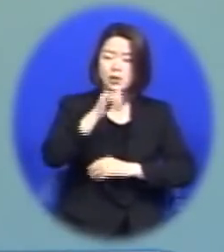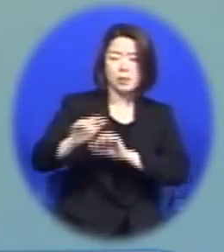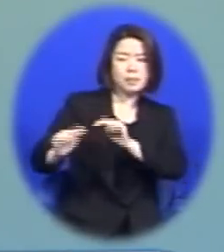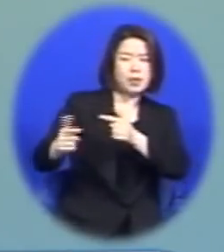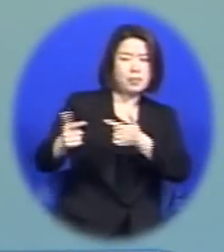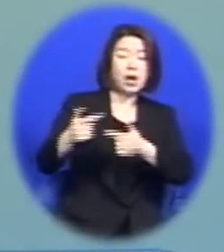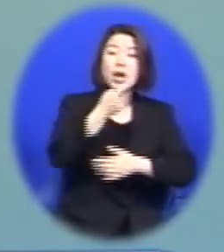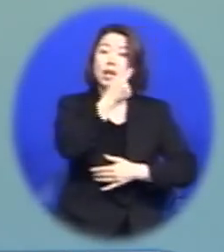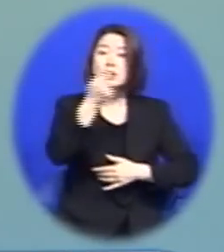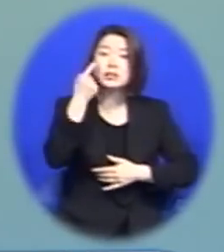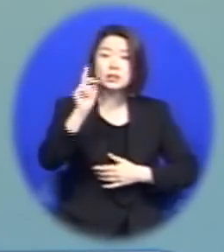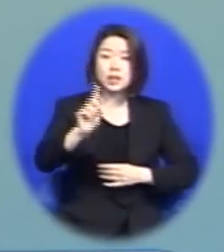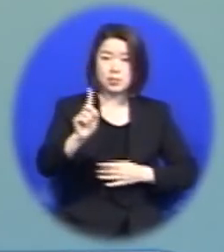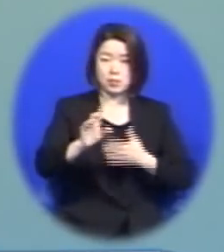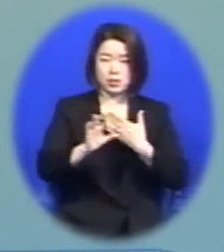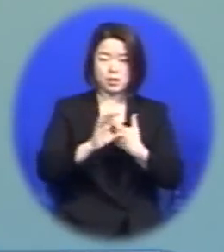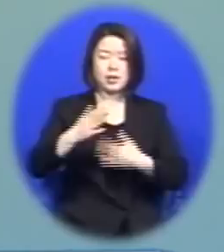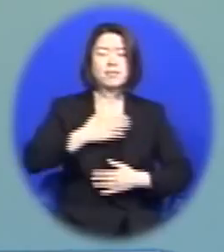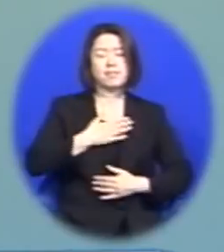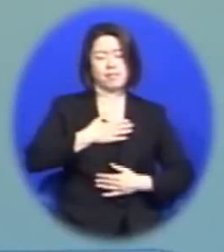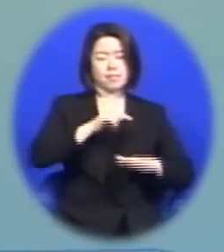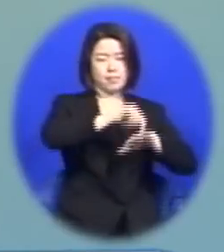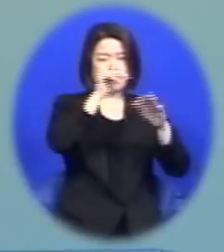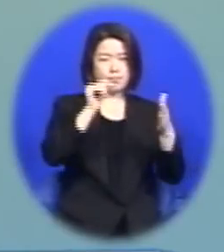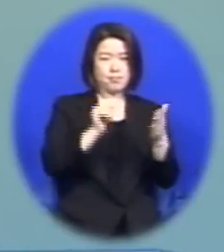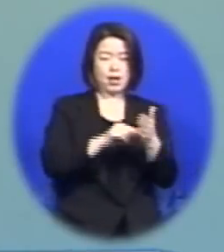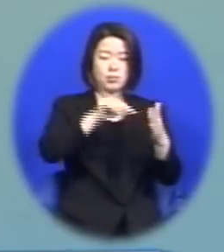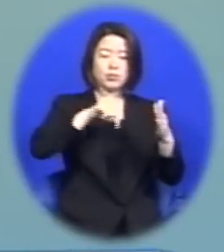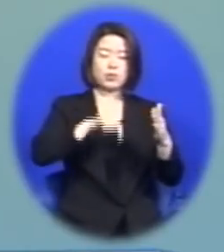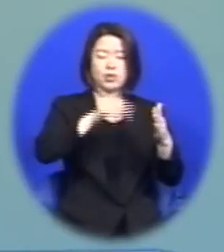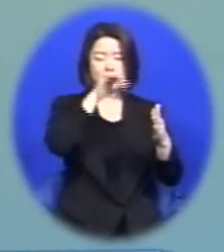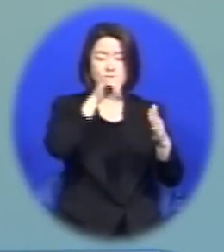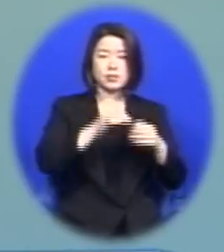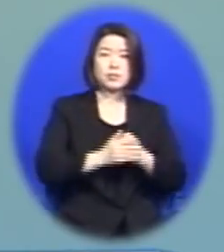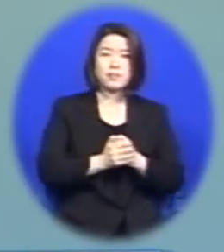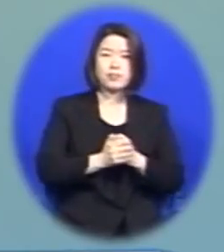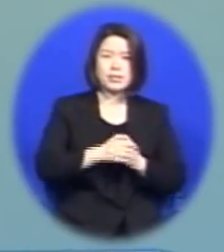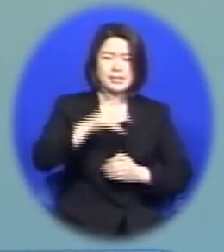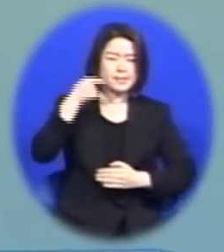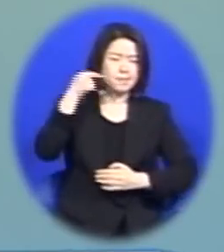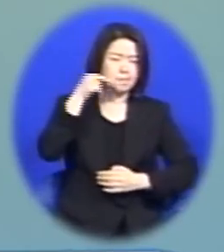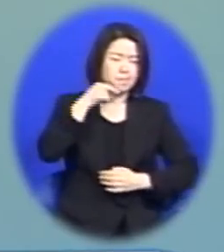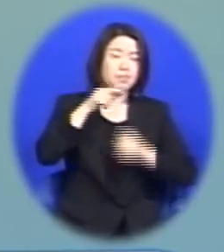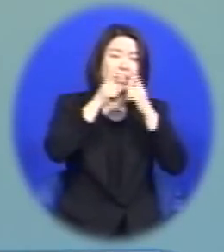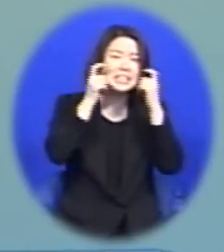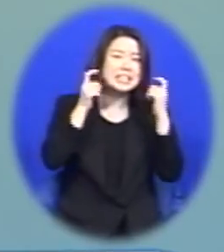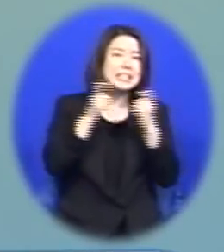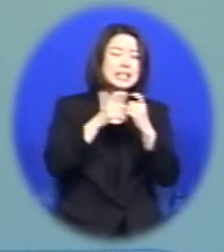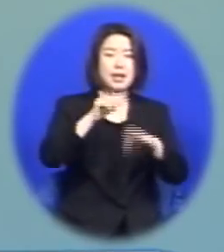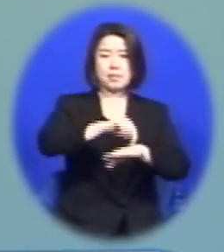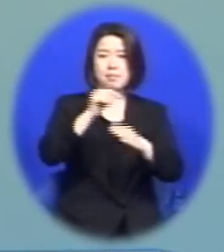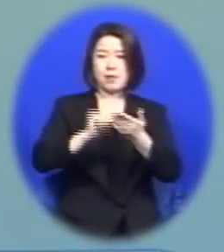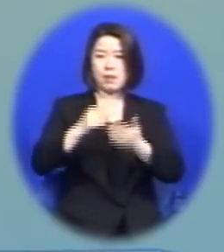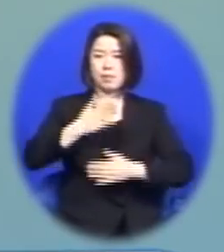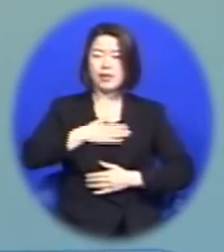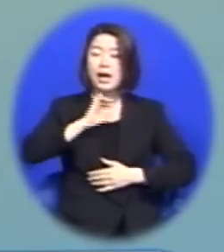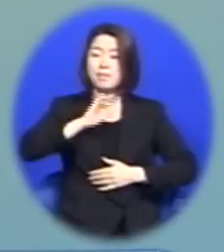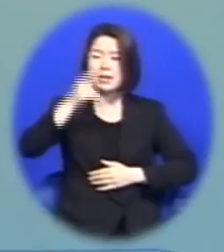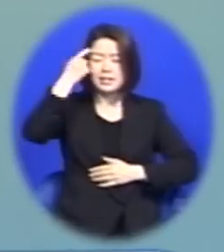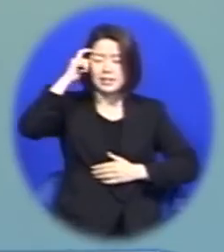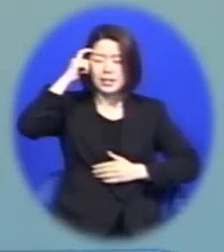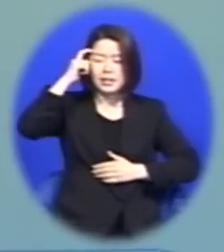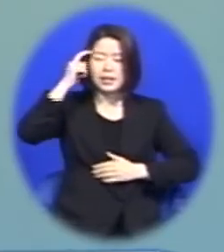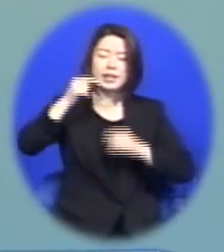증거는 우리의 마음에 있는 것입니다 철저한 이기 심 나만 생각하는 생각